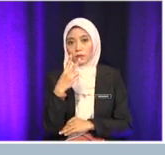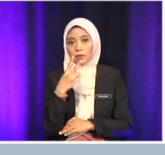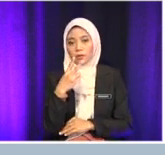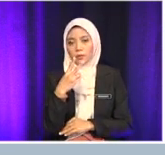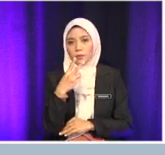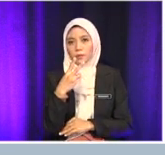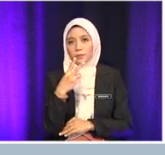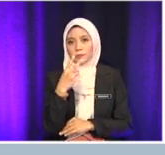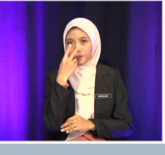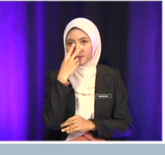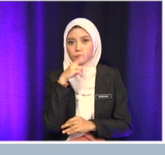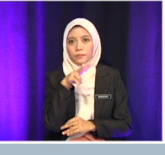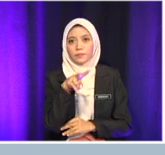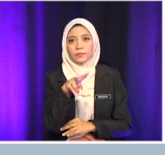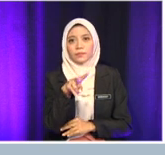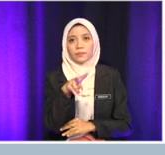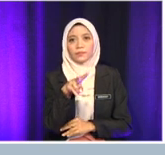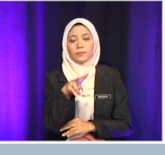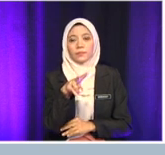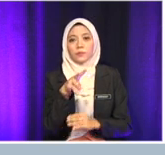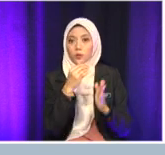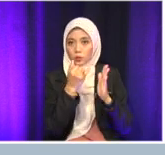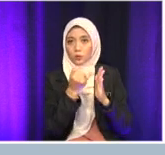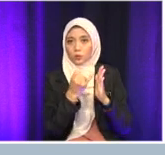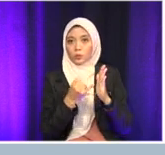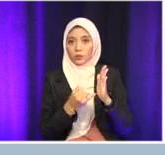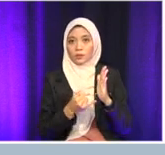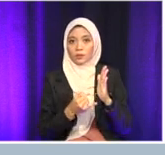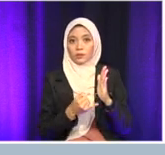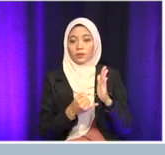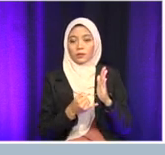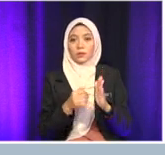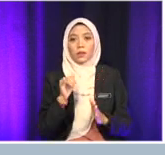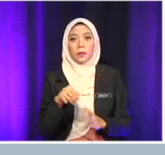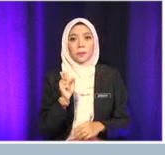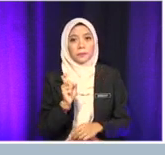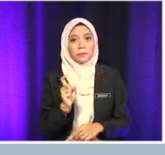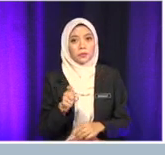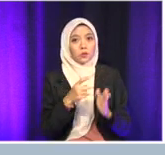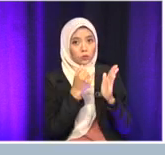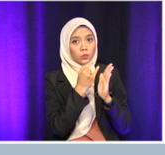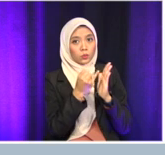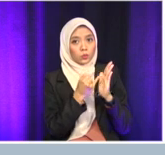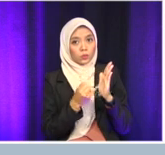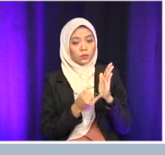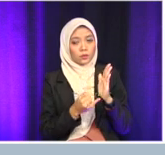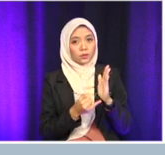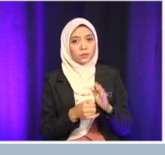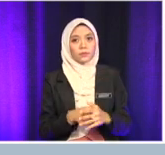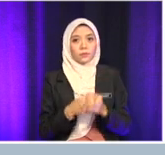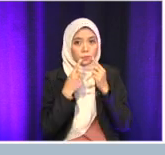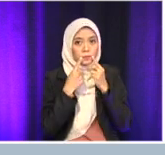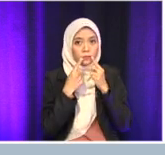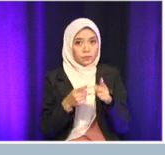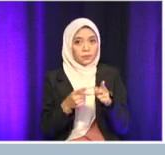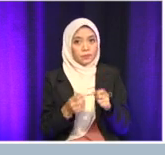dari X jelas untuk kita nampak di sini Inilah lukisannya kita kena lukis untuk dongakkan dari